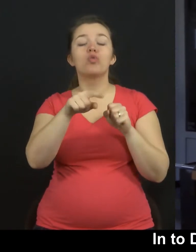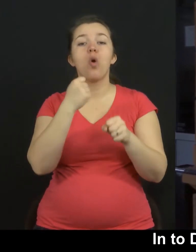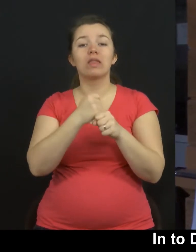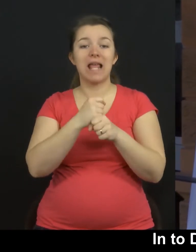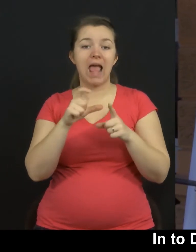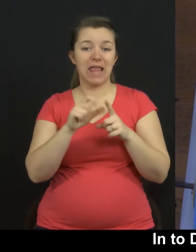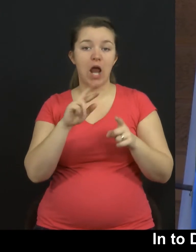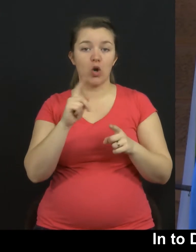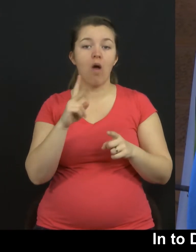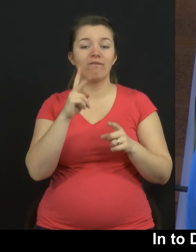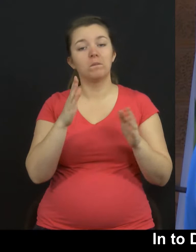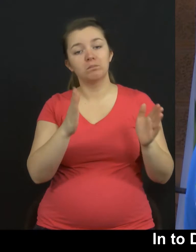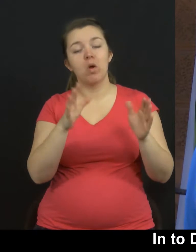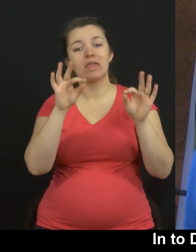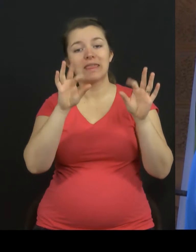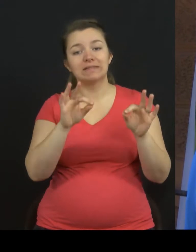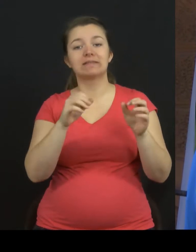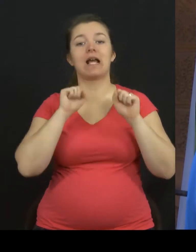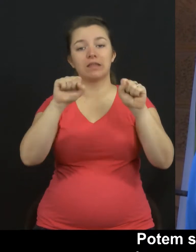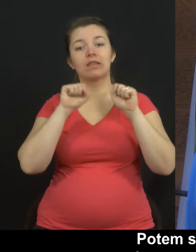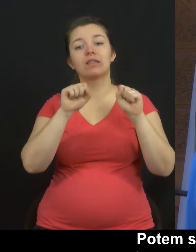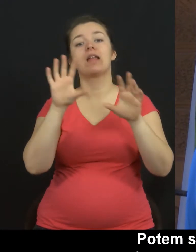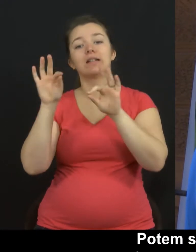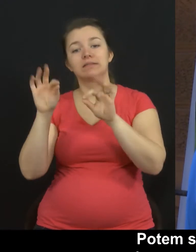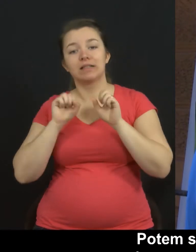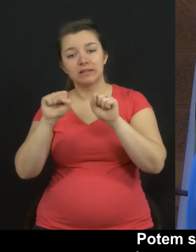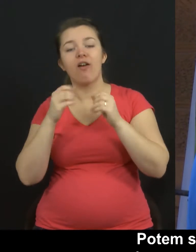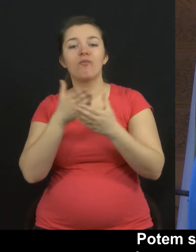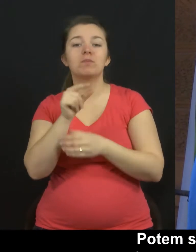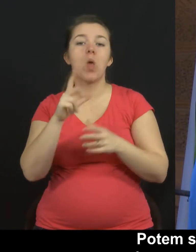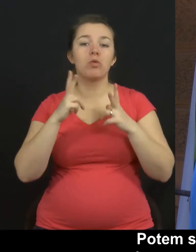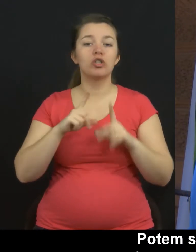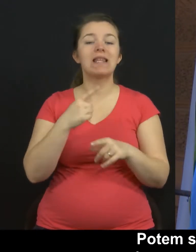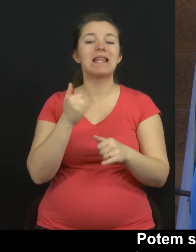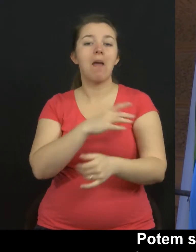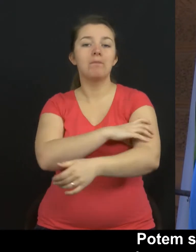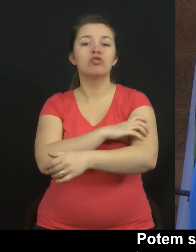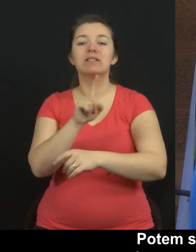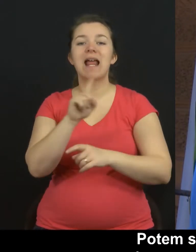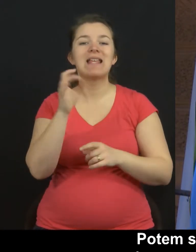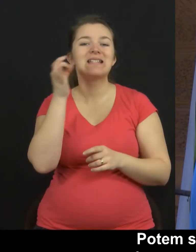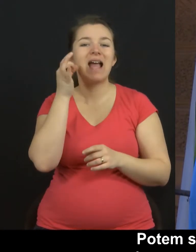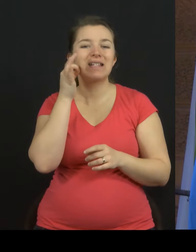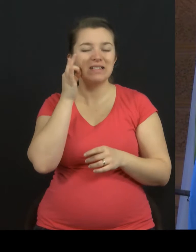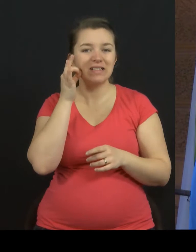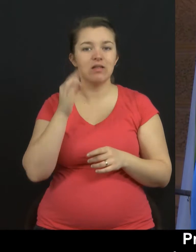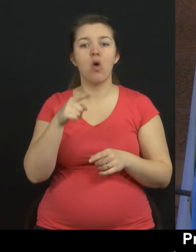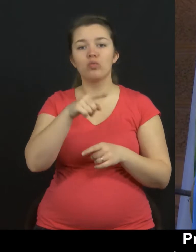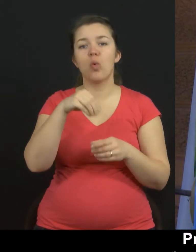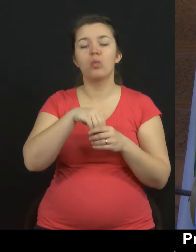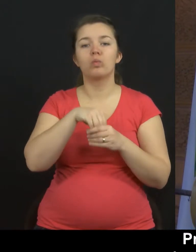in to Darko dela v serijah po 10. Potem vzame vmes malo počitka, da se mu mišice ne